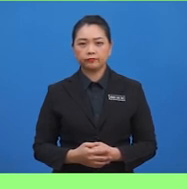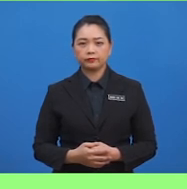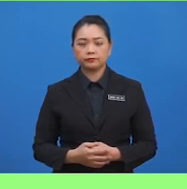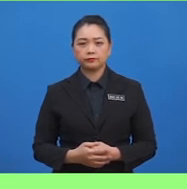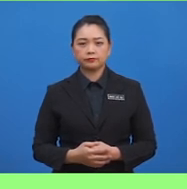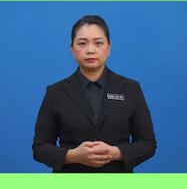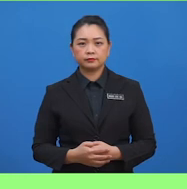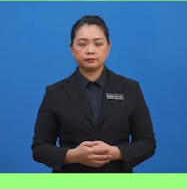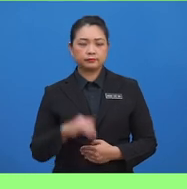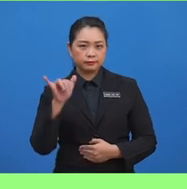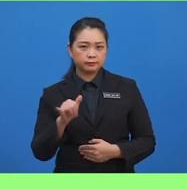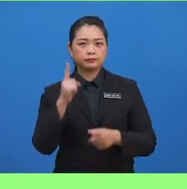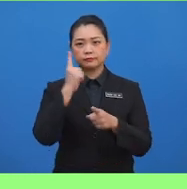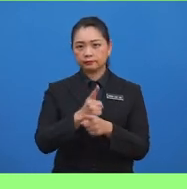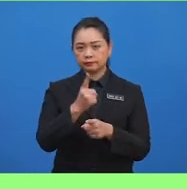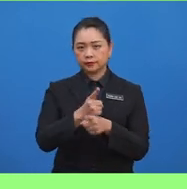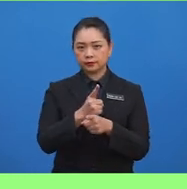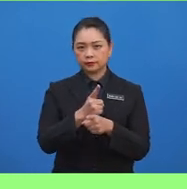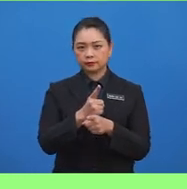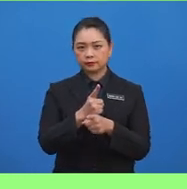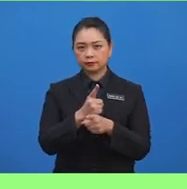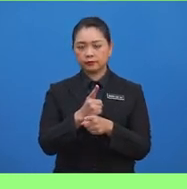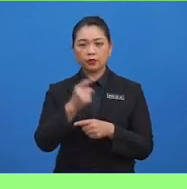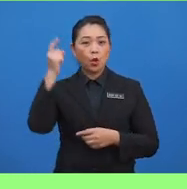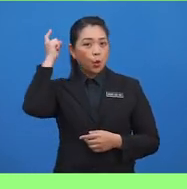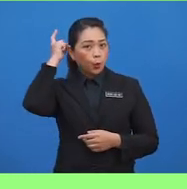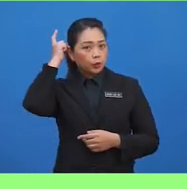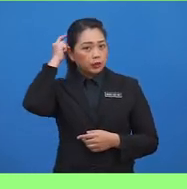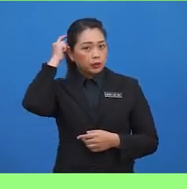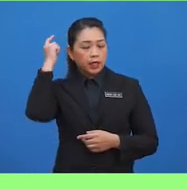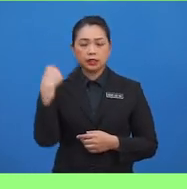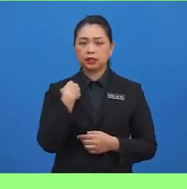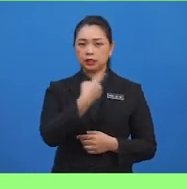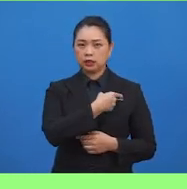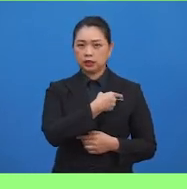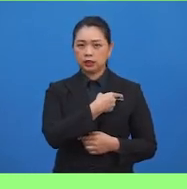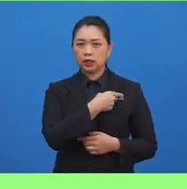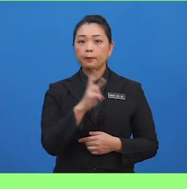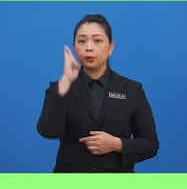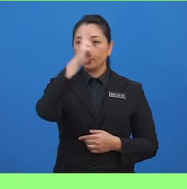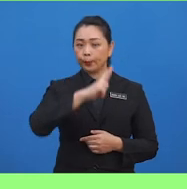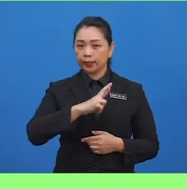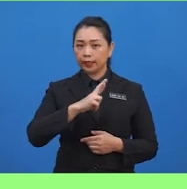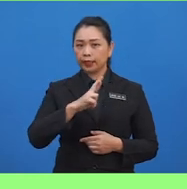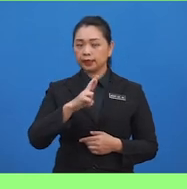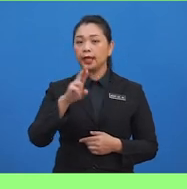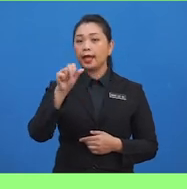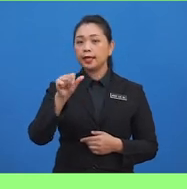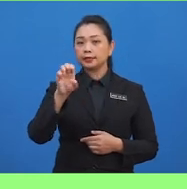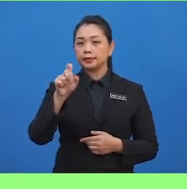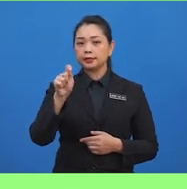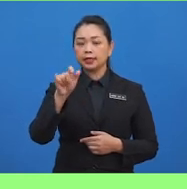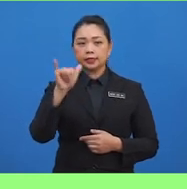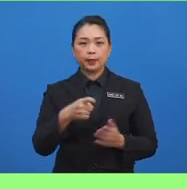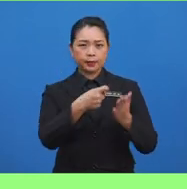Iya betul otak kita merupakan aset yang